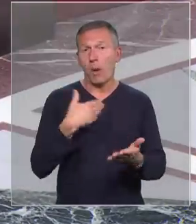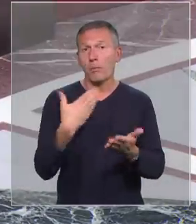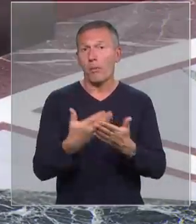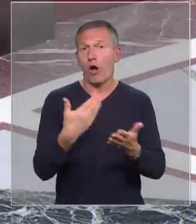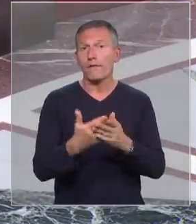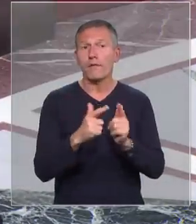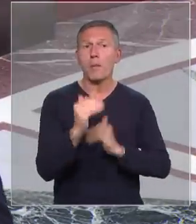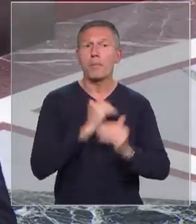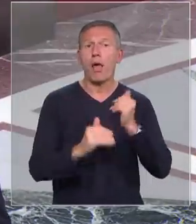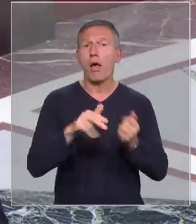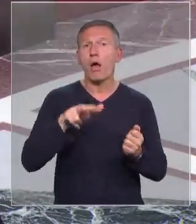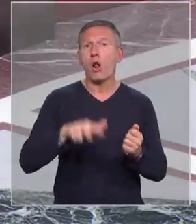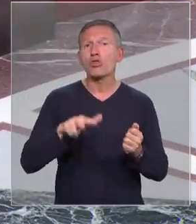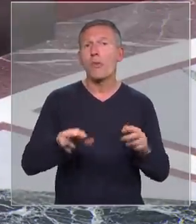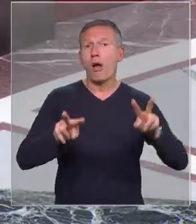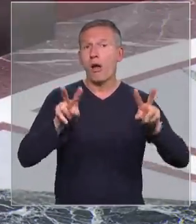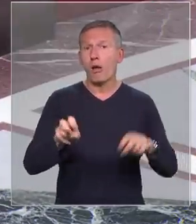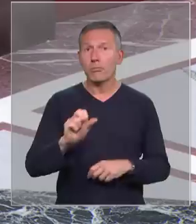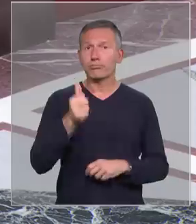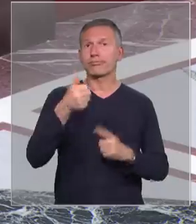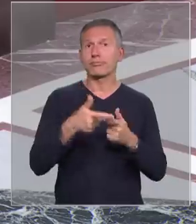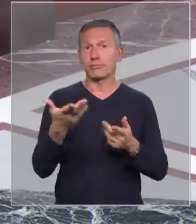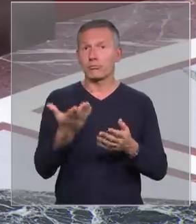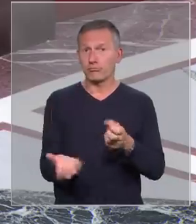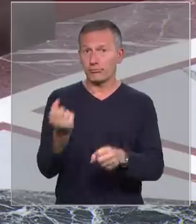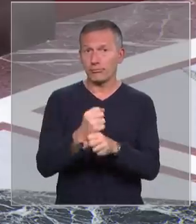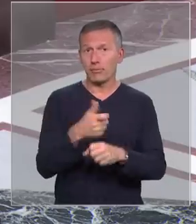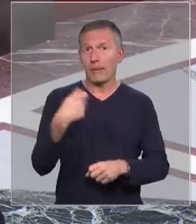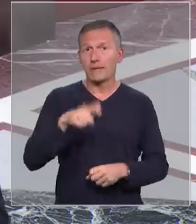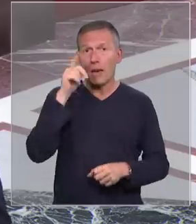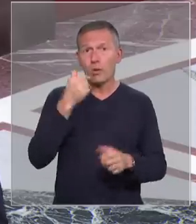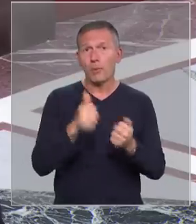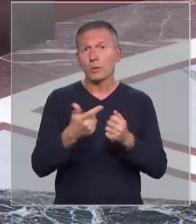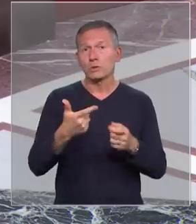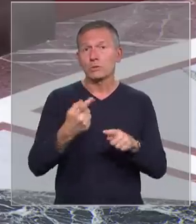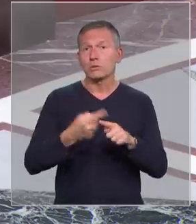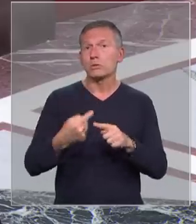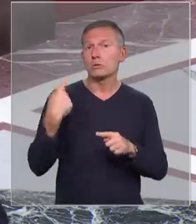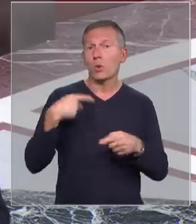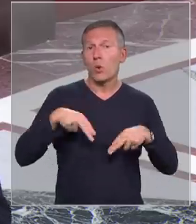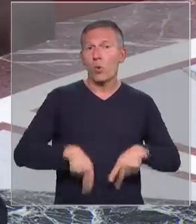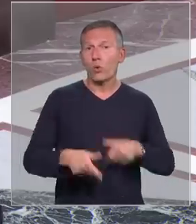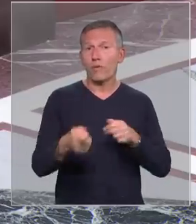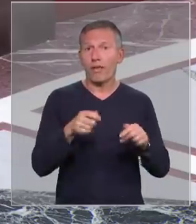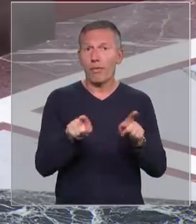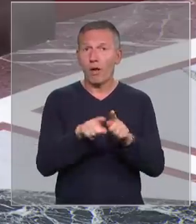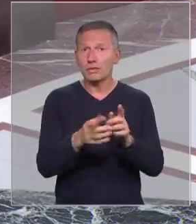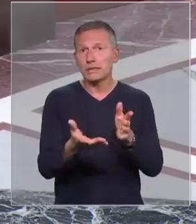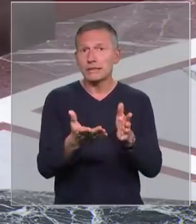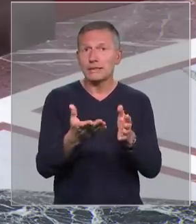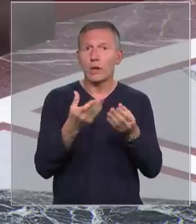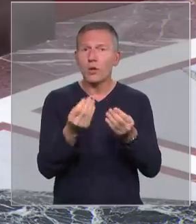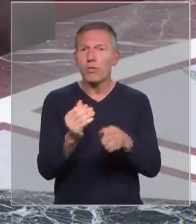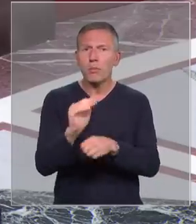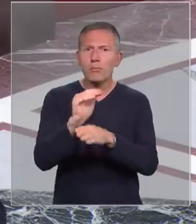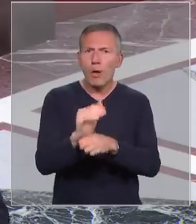J'en veux pour preuve le plan logement d'abord qui a été lancé par le président de la République et le gouvernement précédent qui a permis de mettre à l'abri